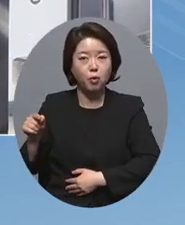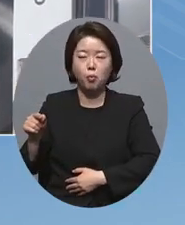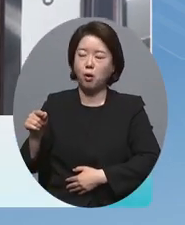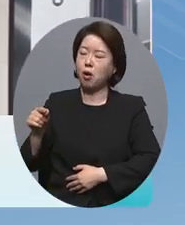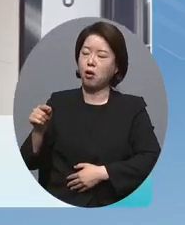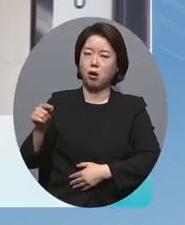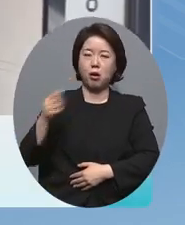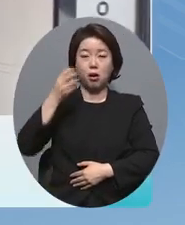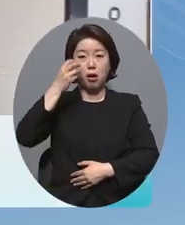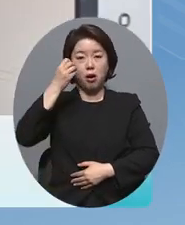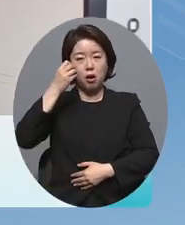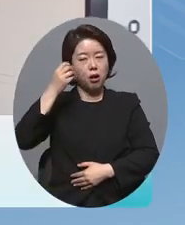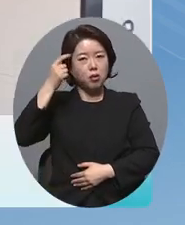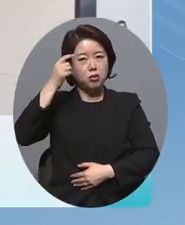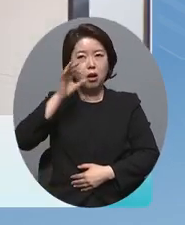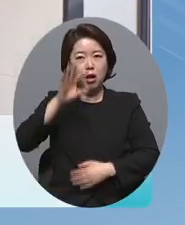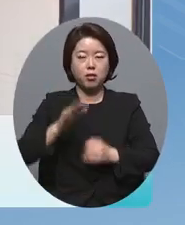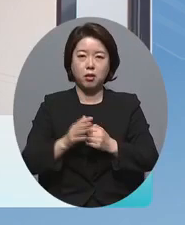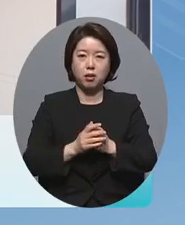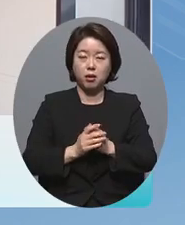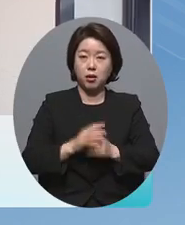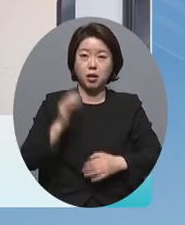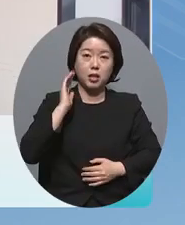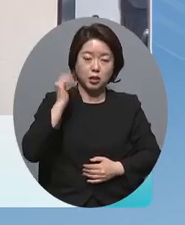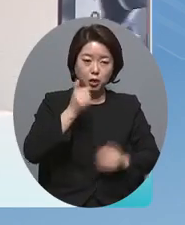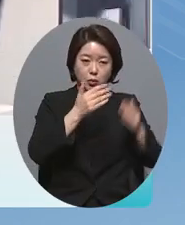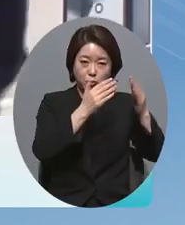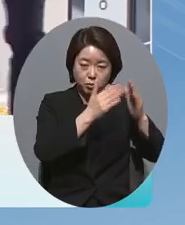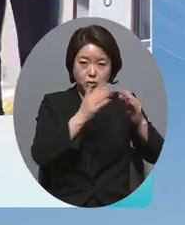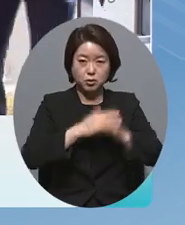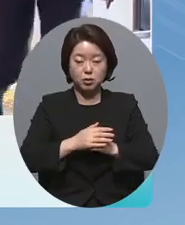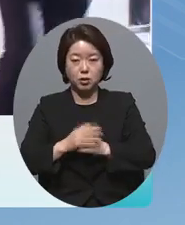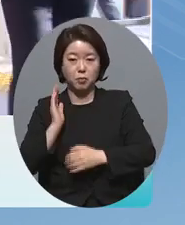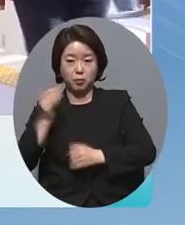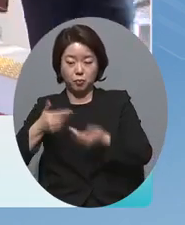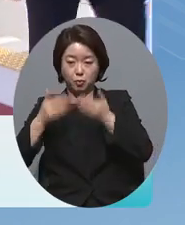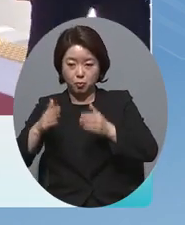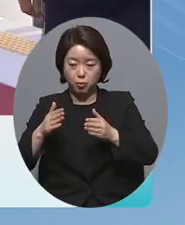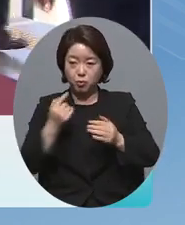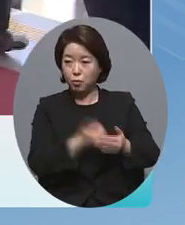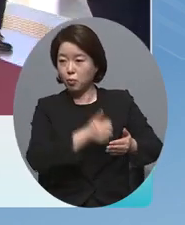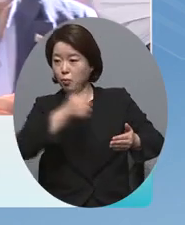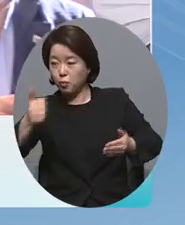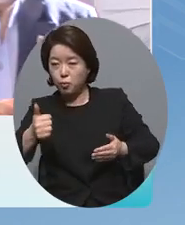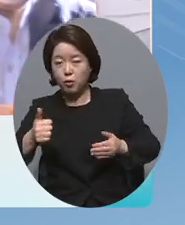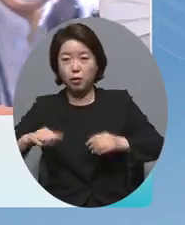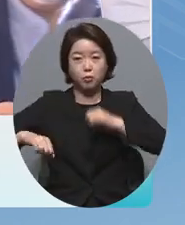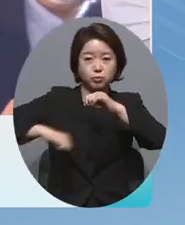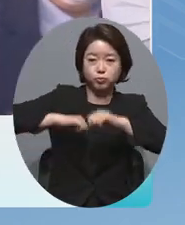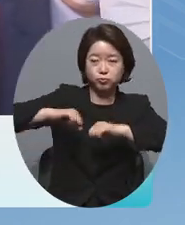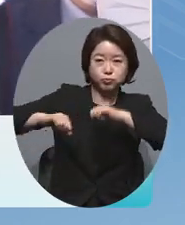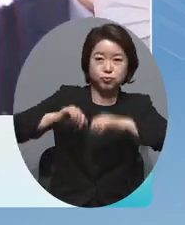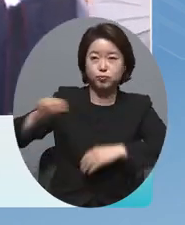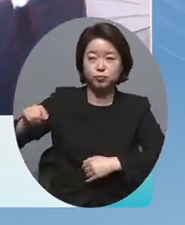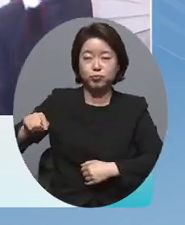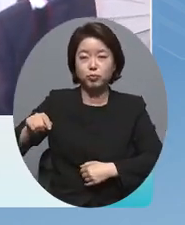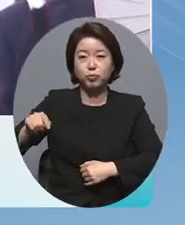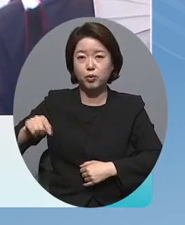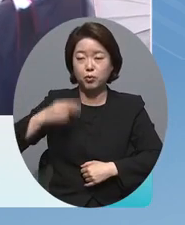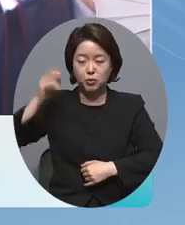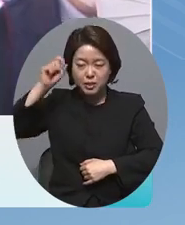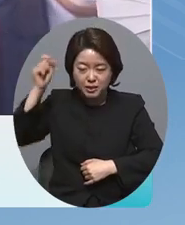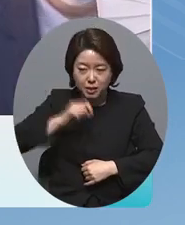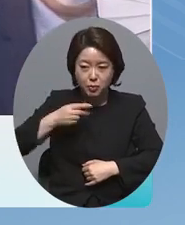없는 일이죠. 현직 대통령이 이렇게 관저나 뭐 대통령실을 나와서 함부로 돌아다니면서 새벽까지 술 먹는다는 거는 있을 수 없는 일이 아니겠습니까?